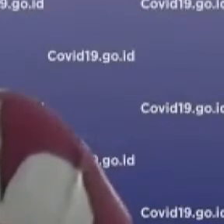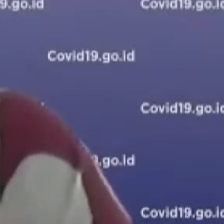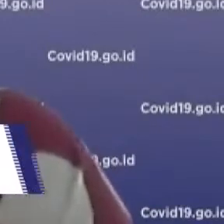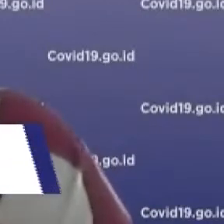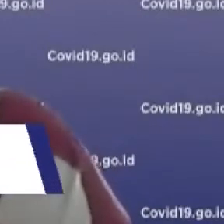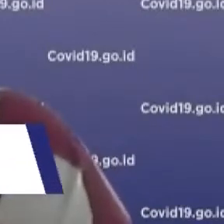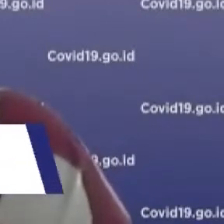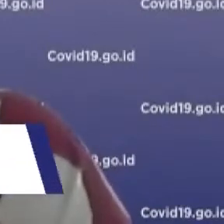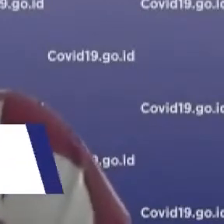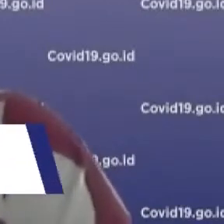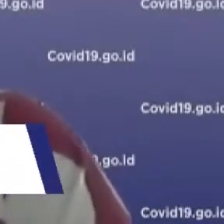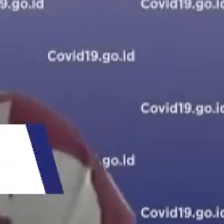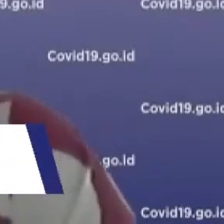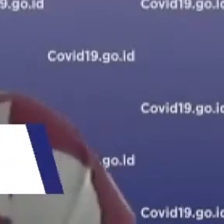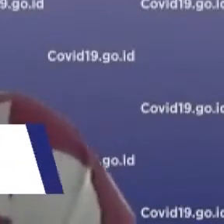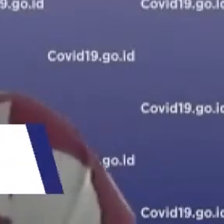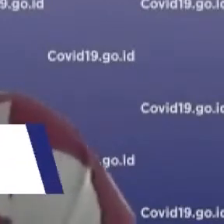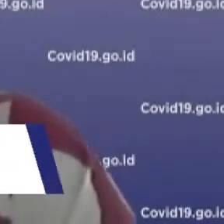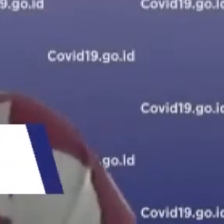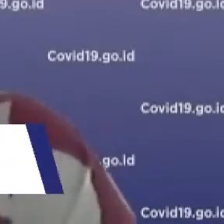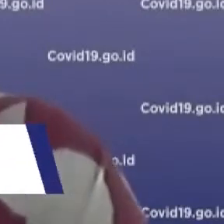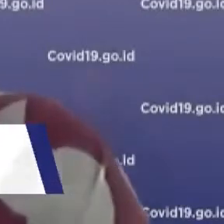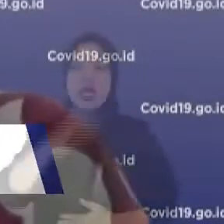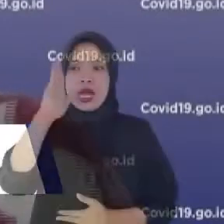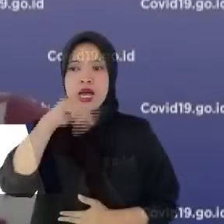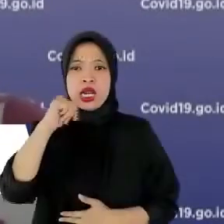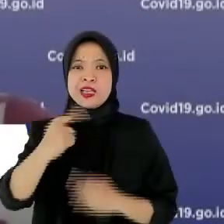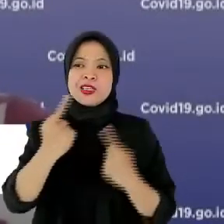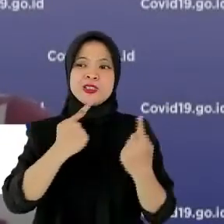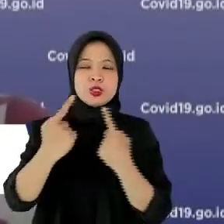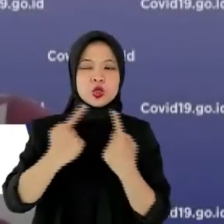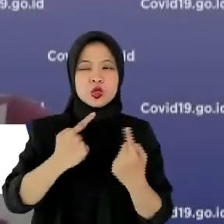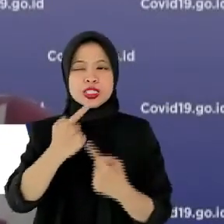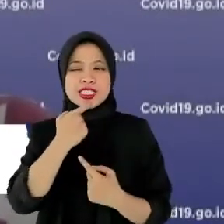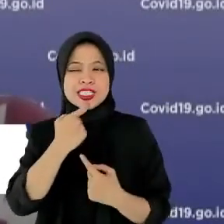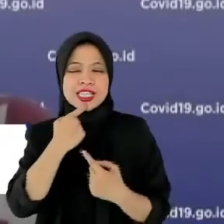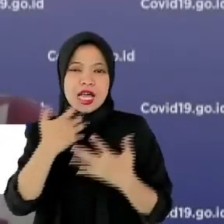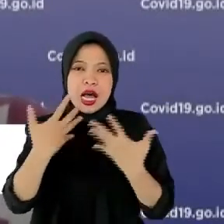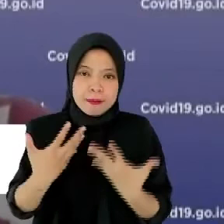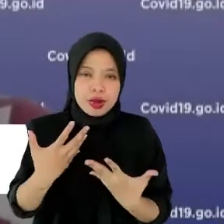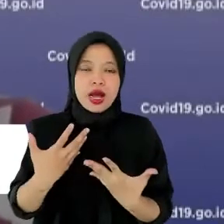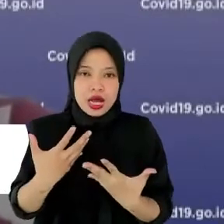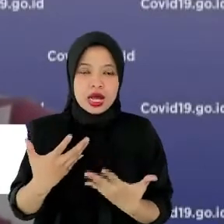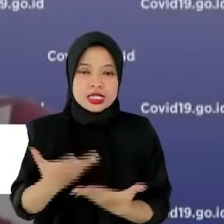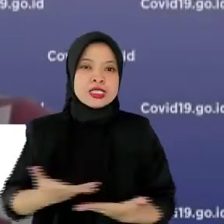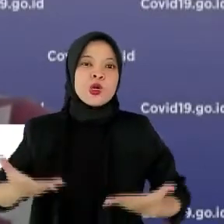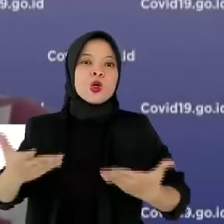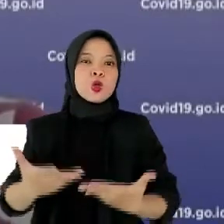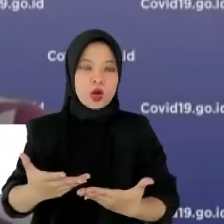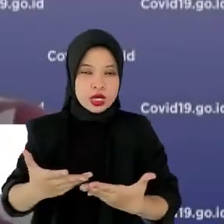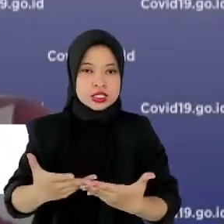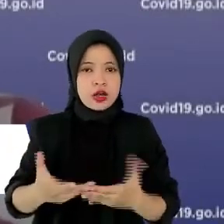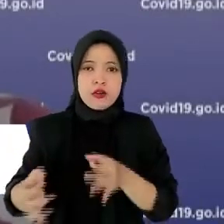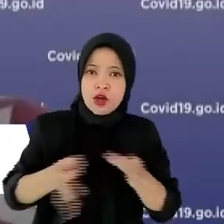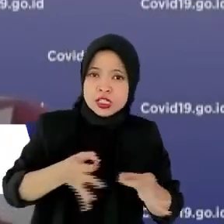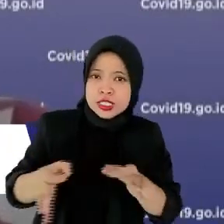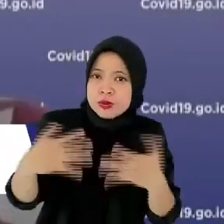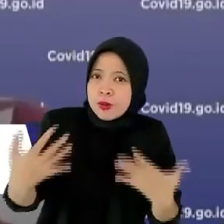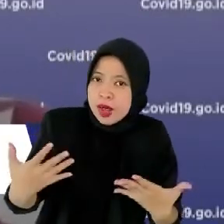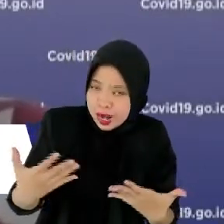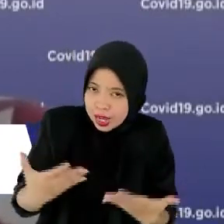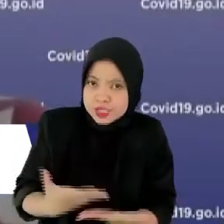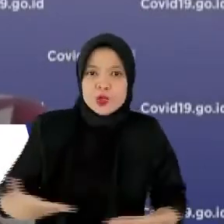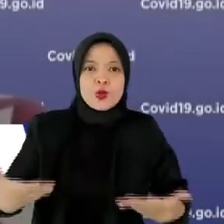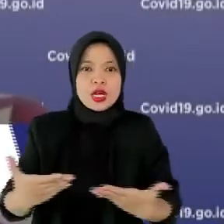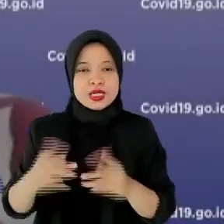COVID dalam angka. Ya, hari ini kita akan membahas mengenai perkembangan kondisi fasilitas